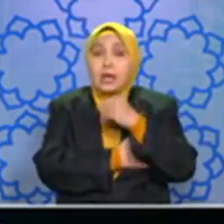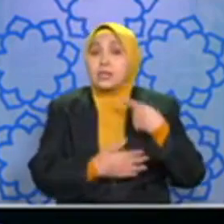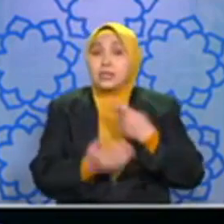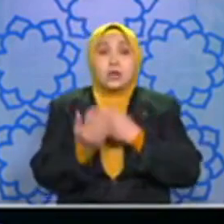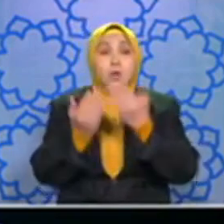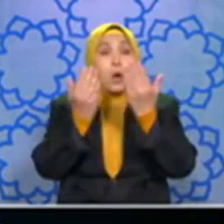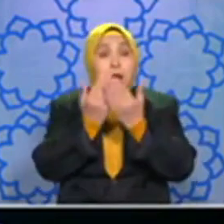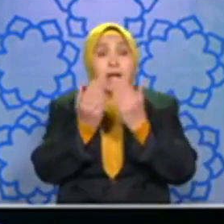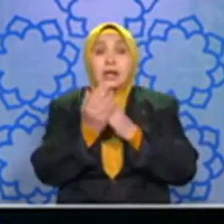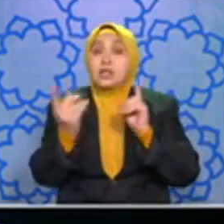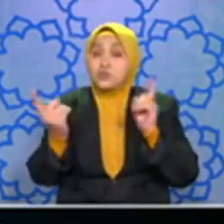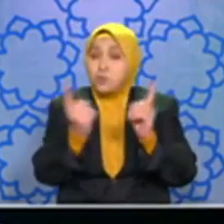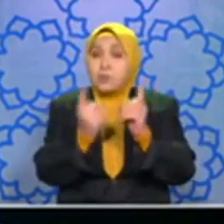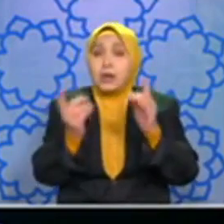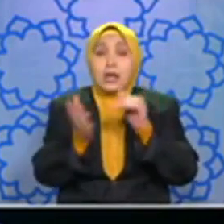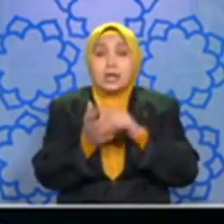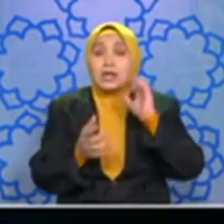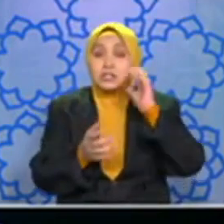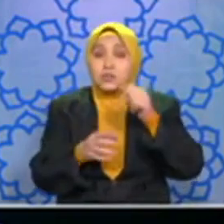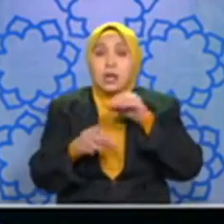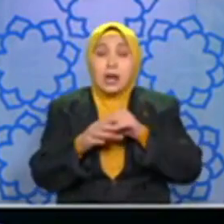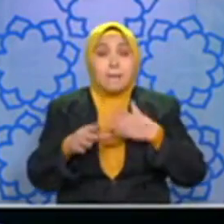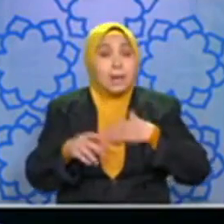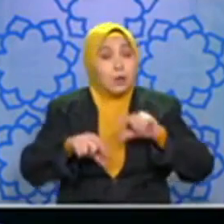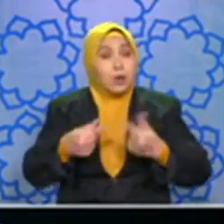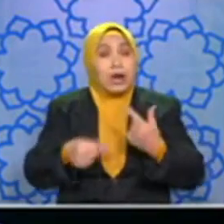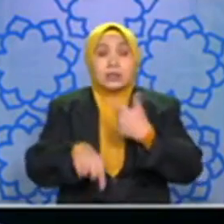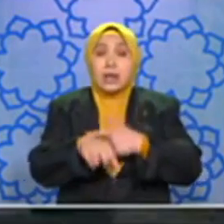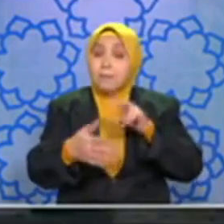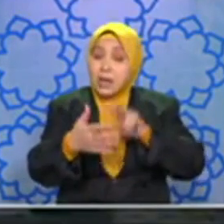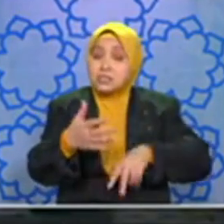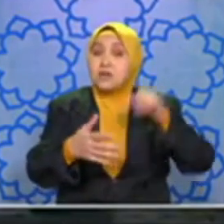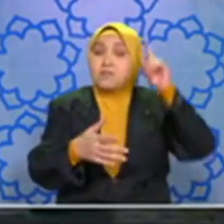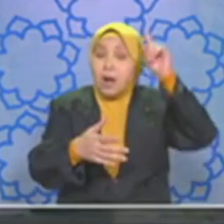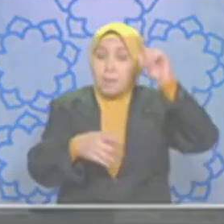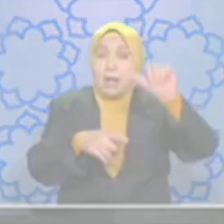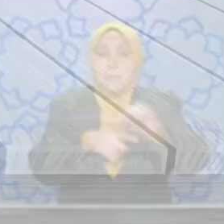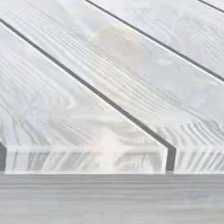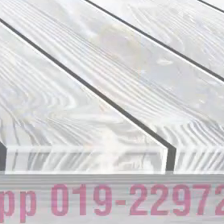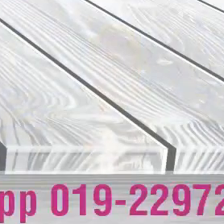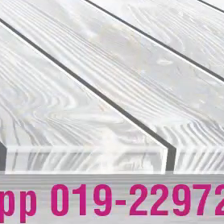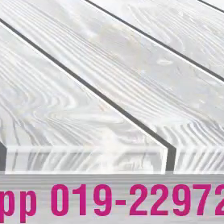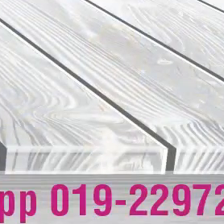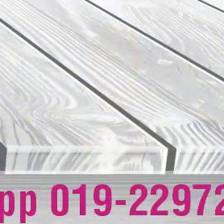kita doakan bertemu hari esok dalam My Quran Time, baca faham amal insya-Allah.